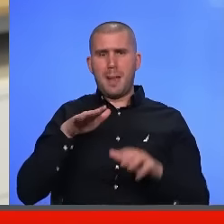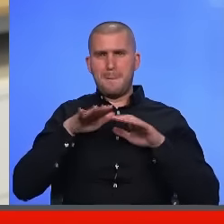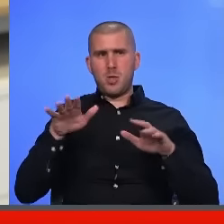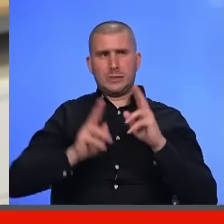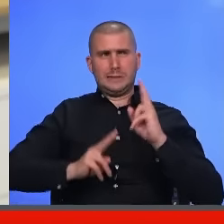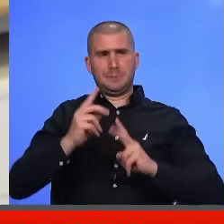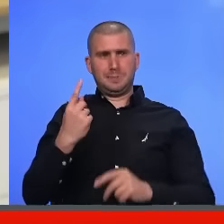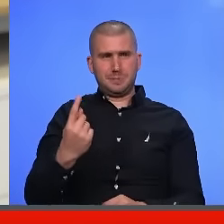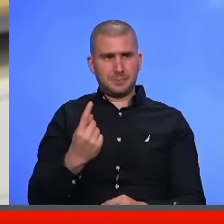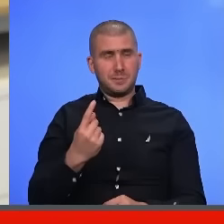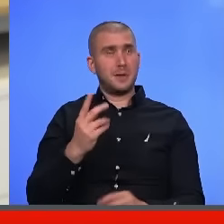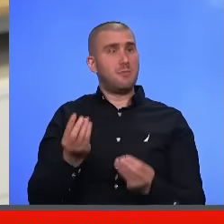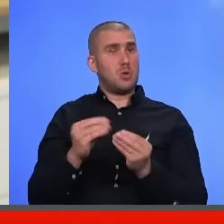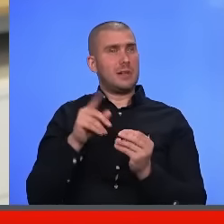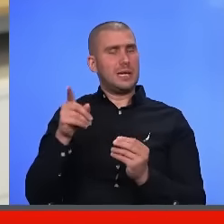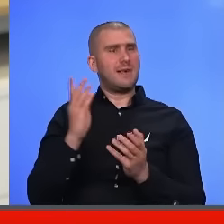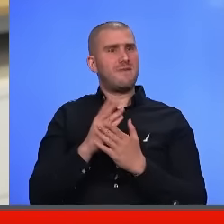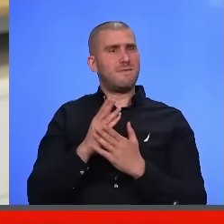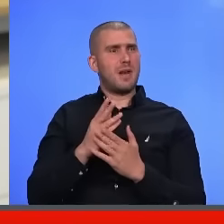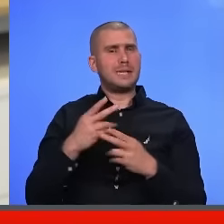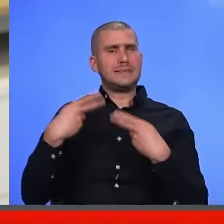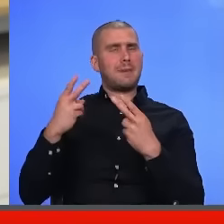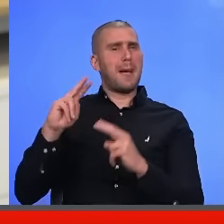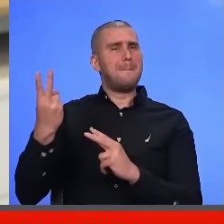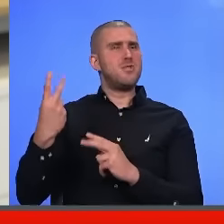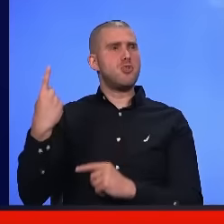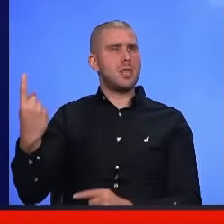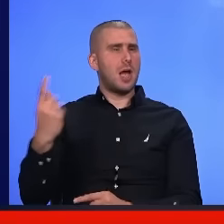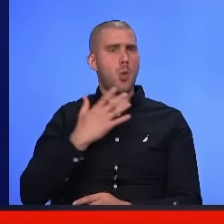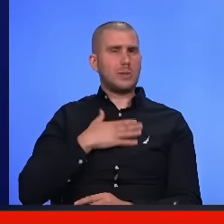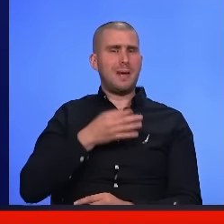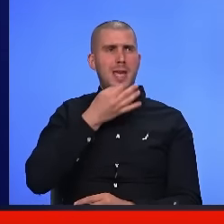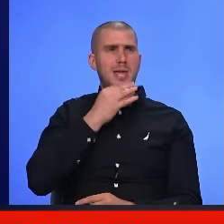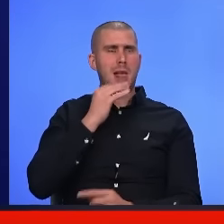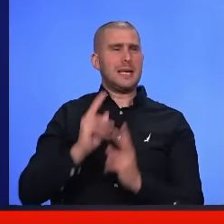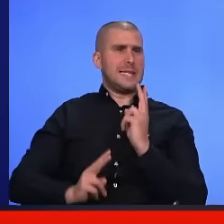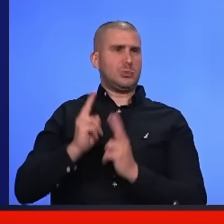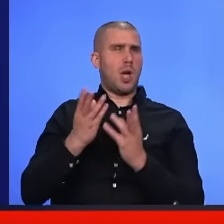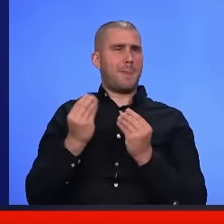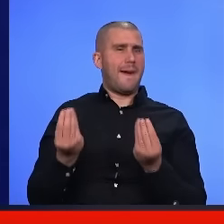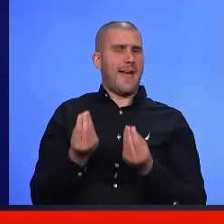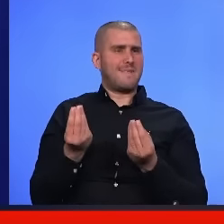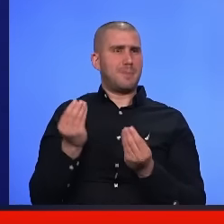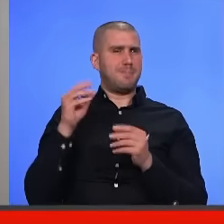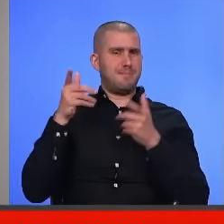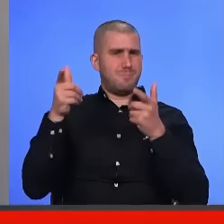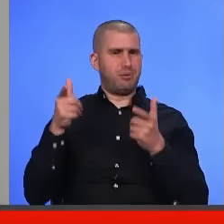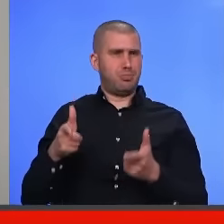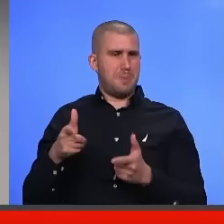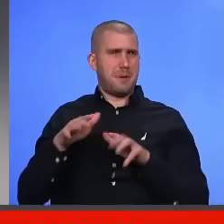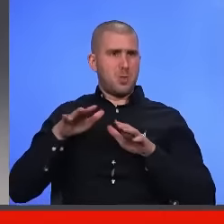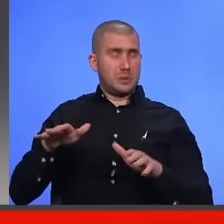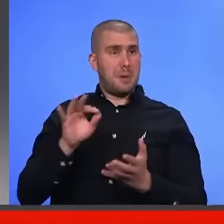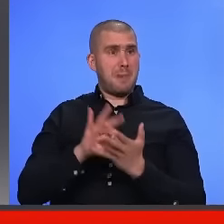מייצרת, בין היתר כי היא הוציאה חוצה לספקי משנה מתוך רצון להתייעל את הייצור של הרבה מהרכיבים שמותקנים אצלה במטוס. ברגע